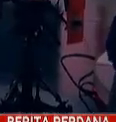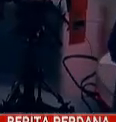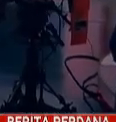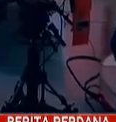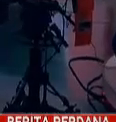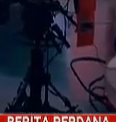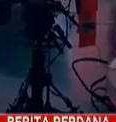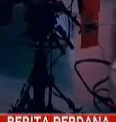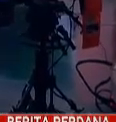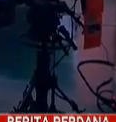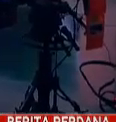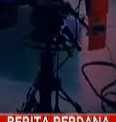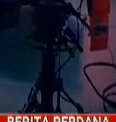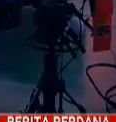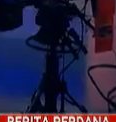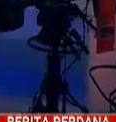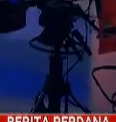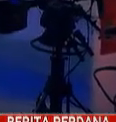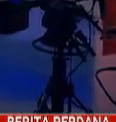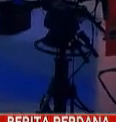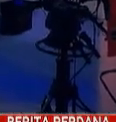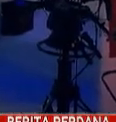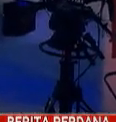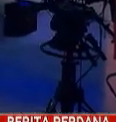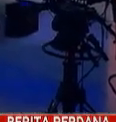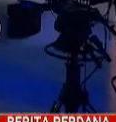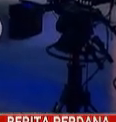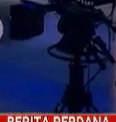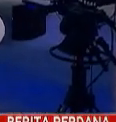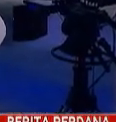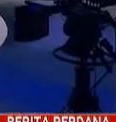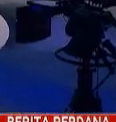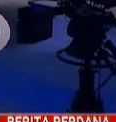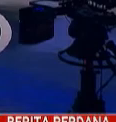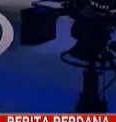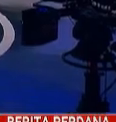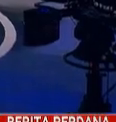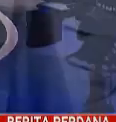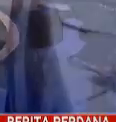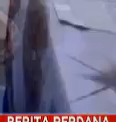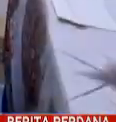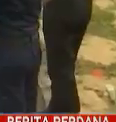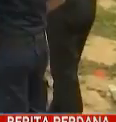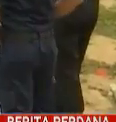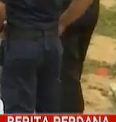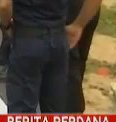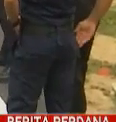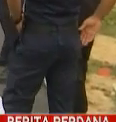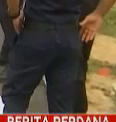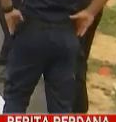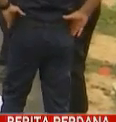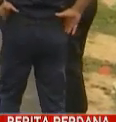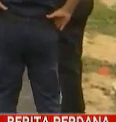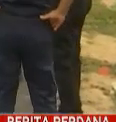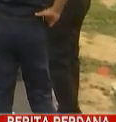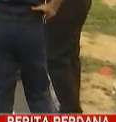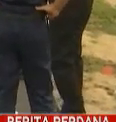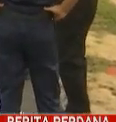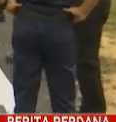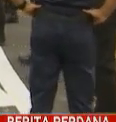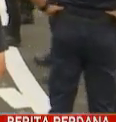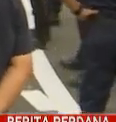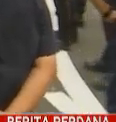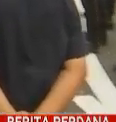Kemah khas untuk mereka yang punya suhu badan lebih 37 darjah Celsius. Kisah lanjut SOP PRK Jun